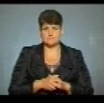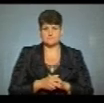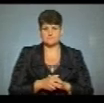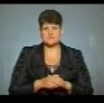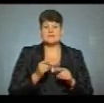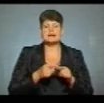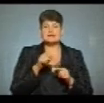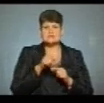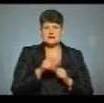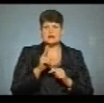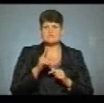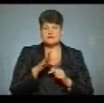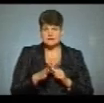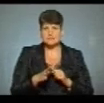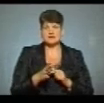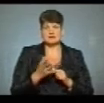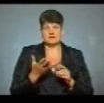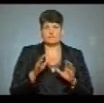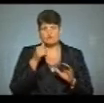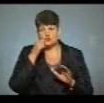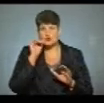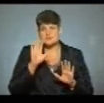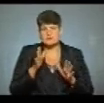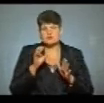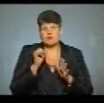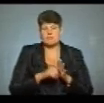Ось ця квартира, в якій вчора сталося вбивство.